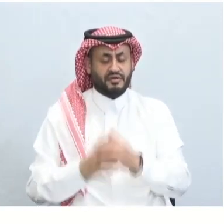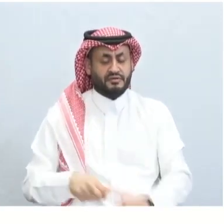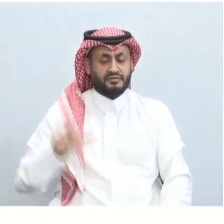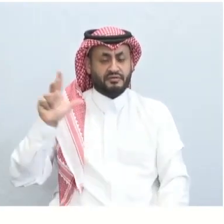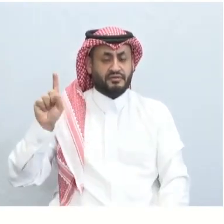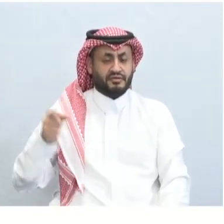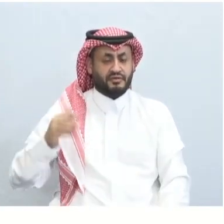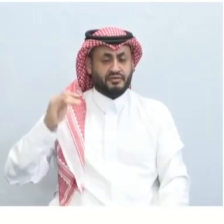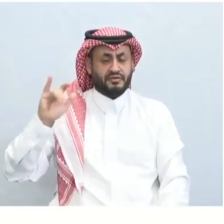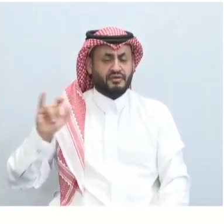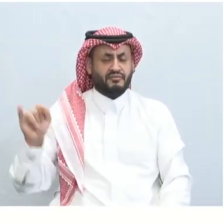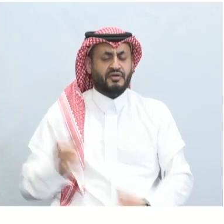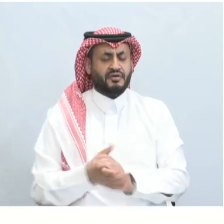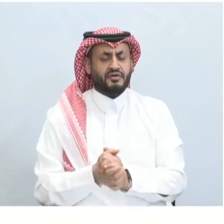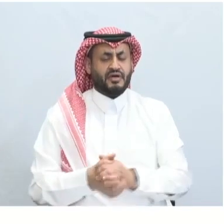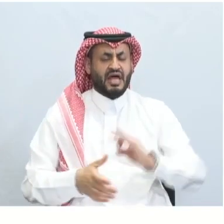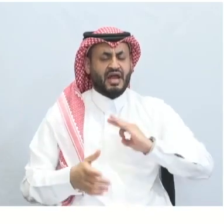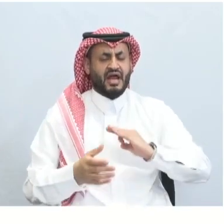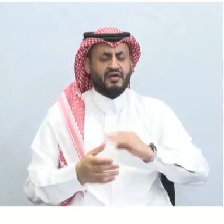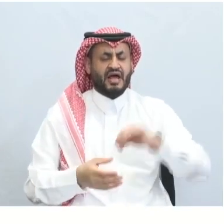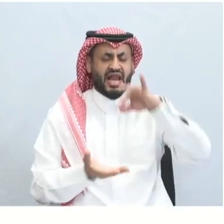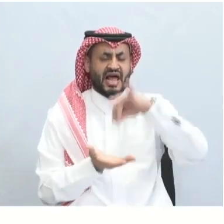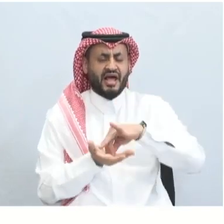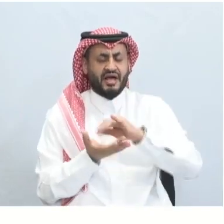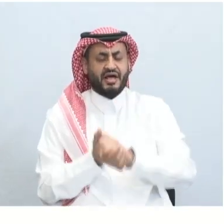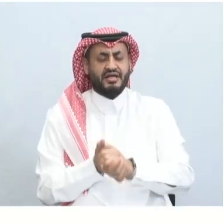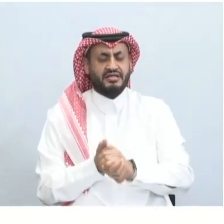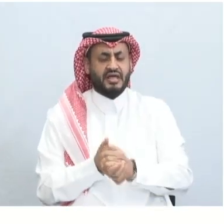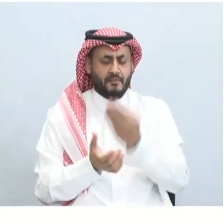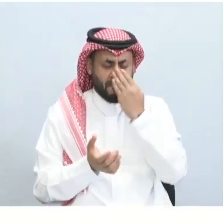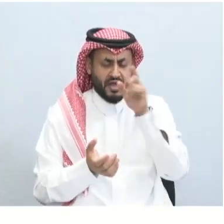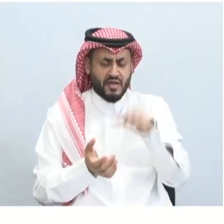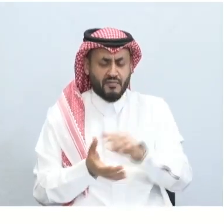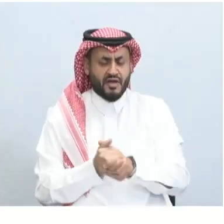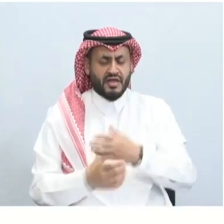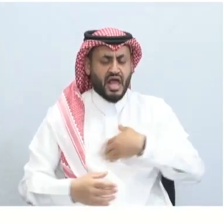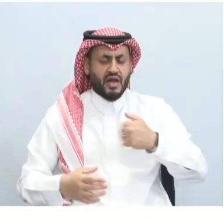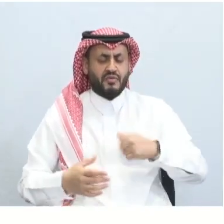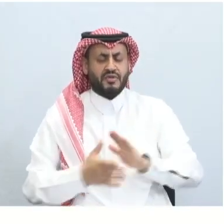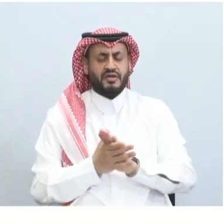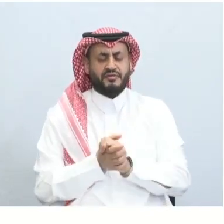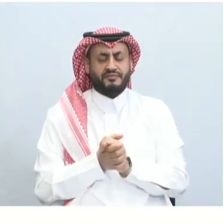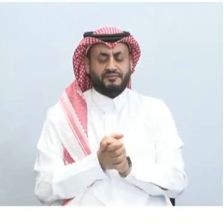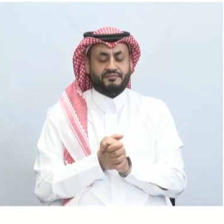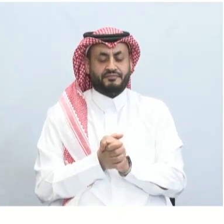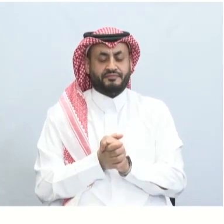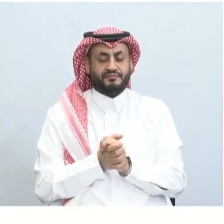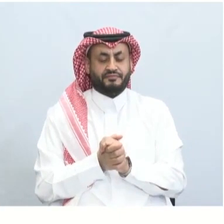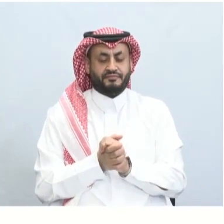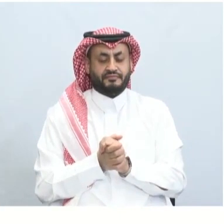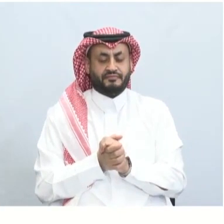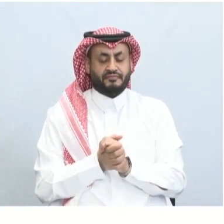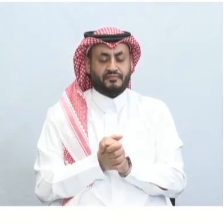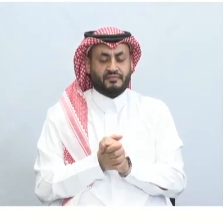الرحمه الخاصه بعباده المؤمنين هذه رحمه خاصه لاهل لاهل الايمان فالمعنى